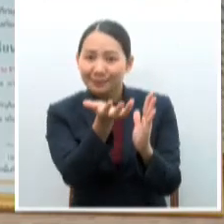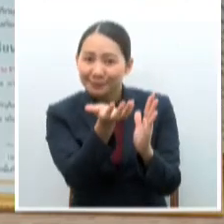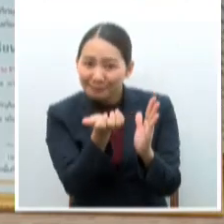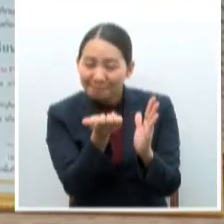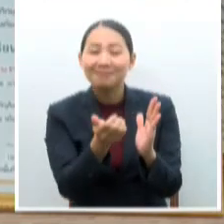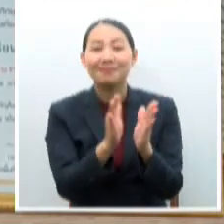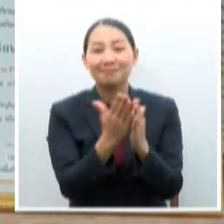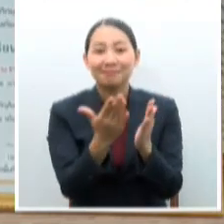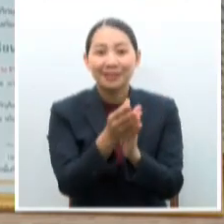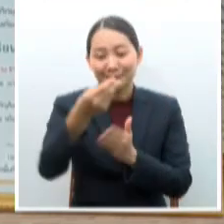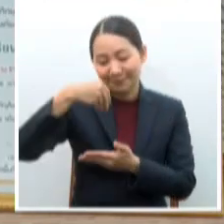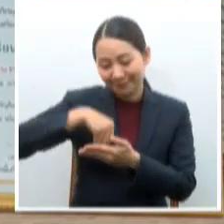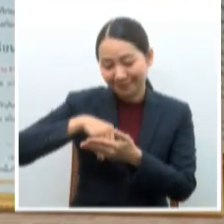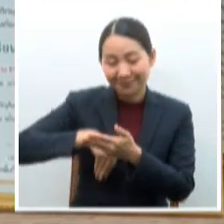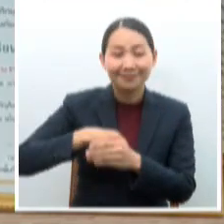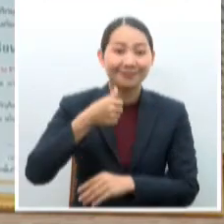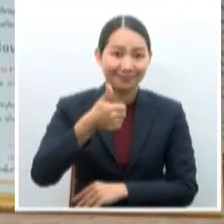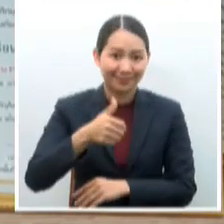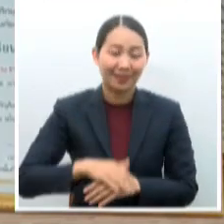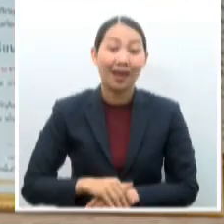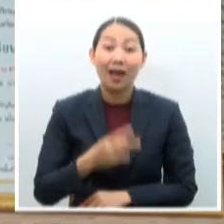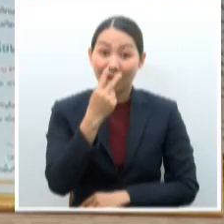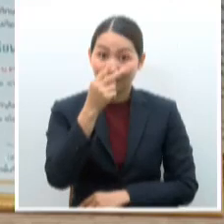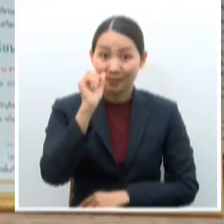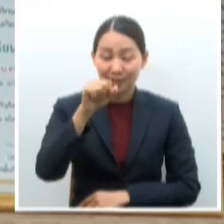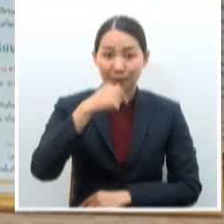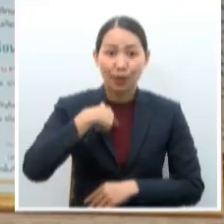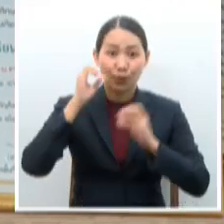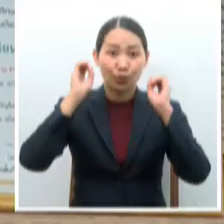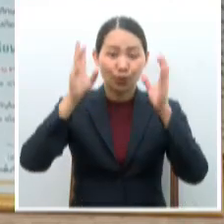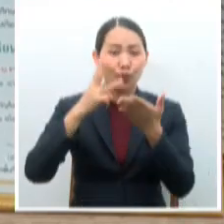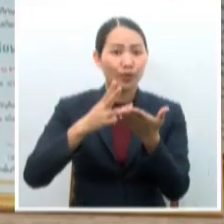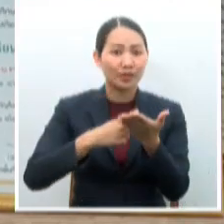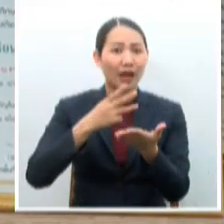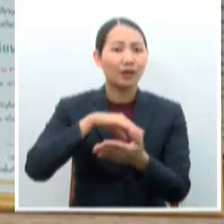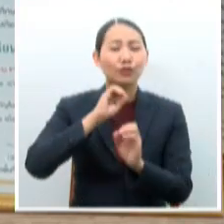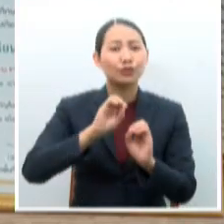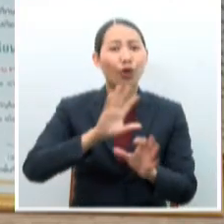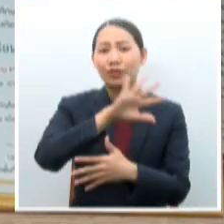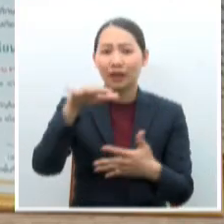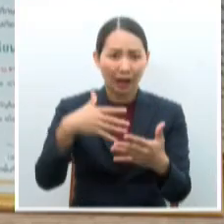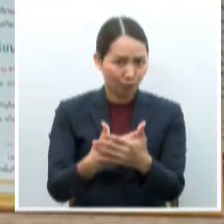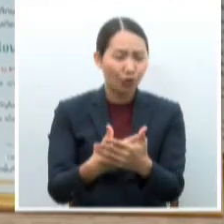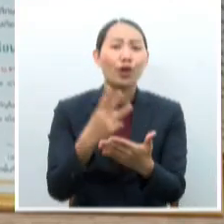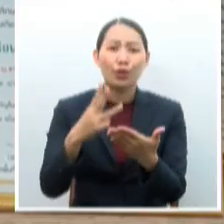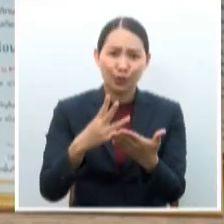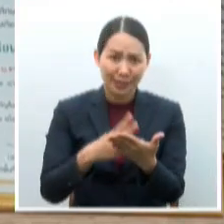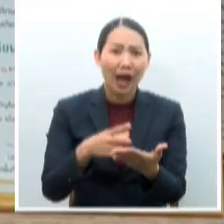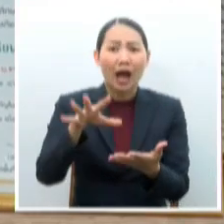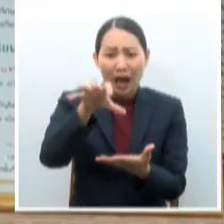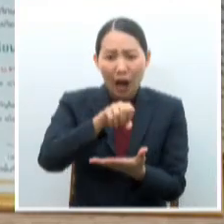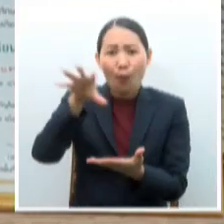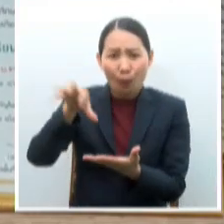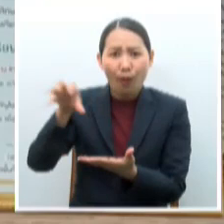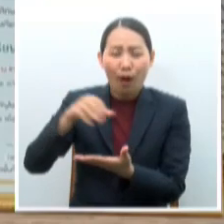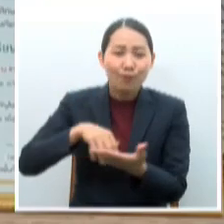ะไม่ว่าคุณครูจะสอนรายวิชาอะไรก็ตามแต่คุณครูสามารถบูรณาการกับหลายทักษะด้วยกันได้ยิ่งเทคโนโล